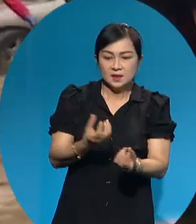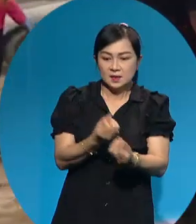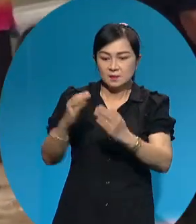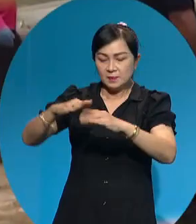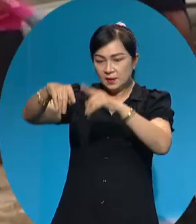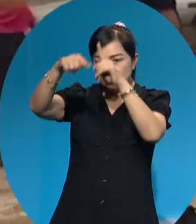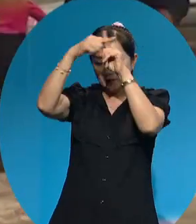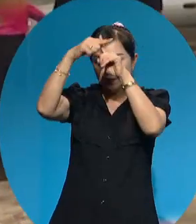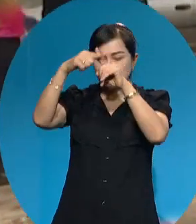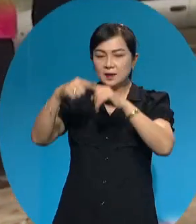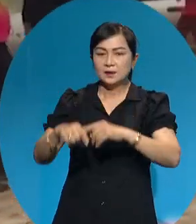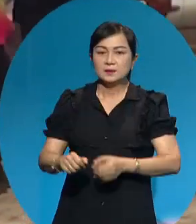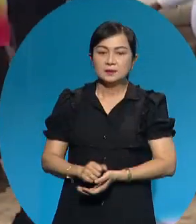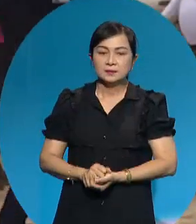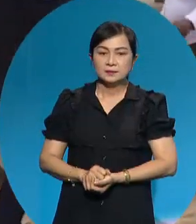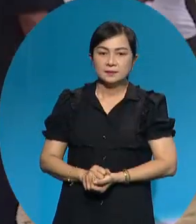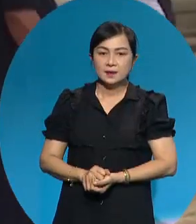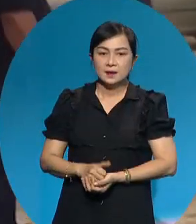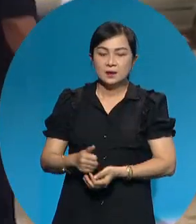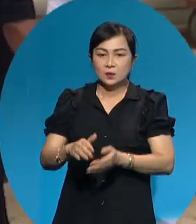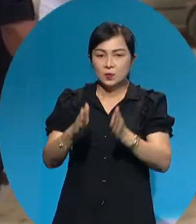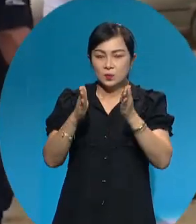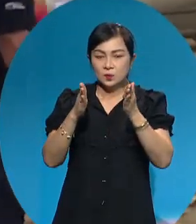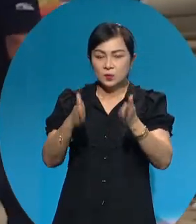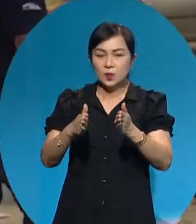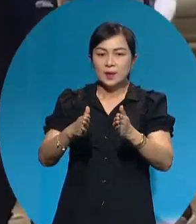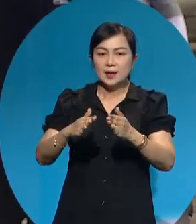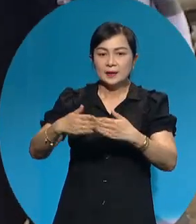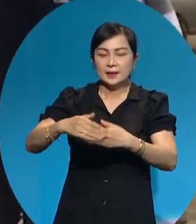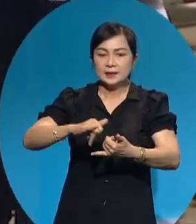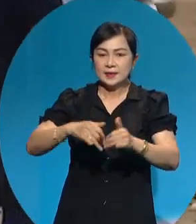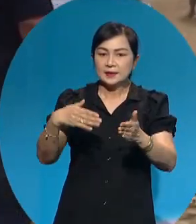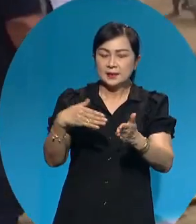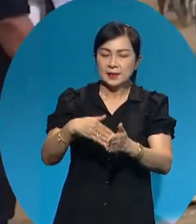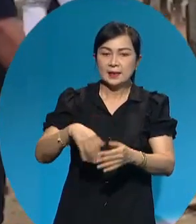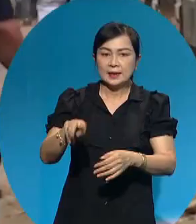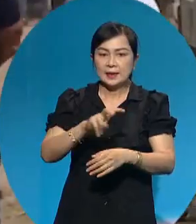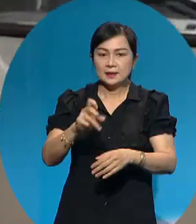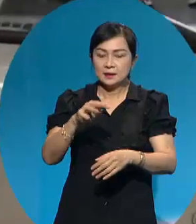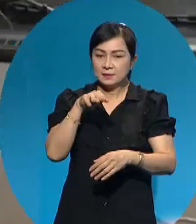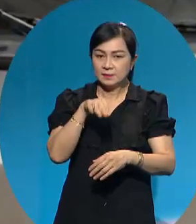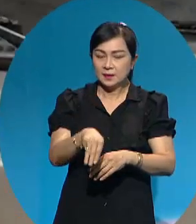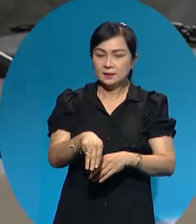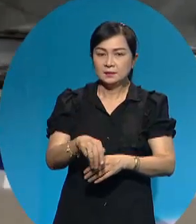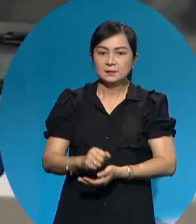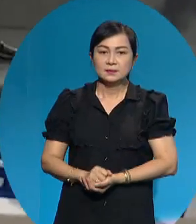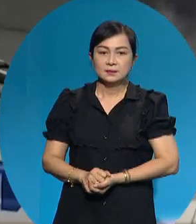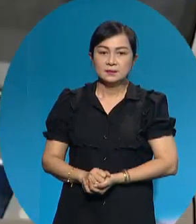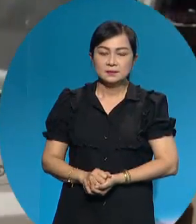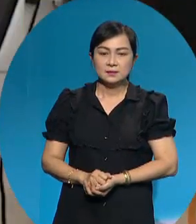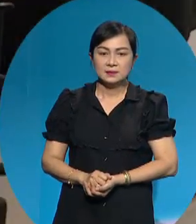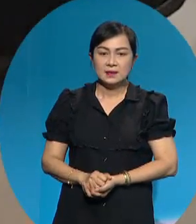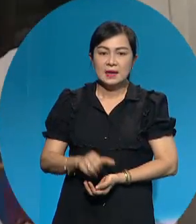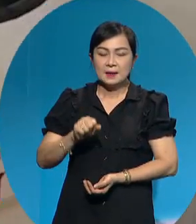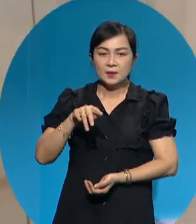đến bệnh viện ở thủ phủ siê đá boliva của bang boliva cách nơi xảy ra tai nạn khoảng 200 km bang